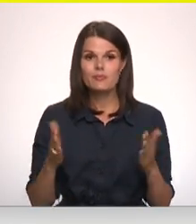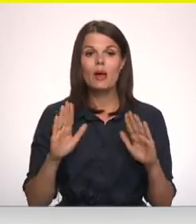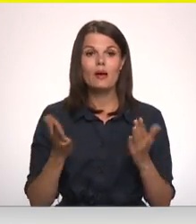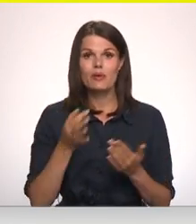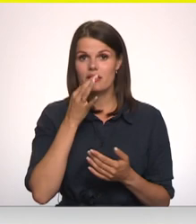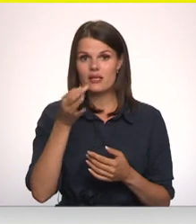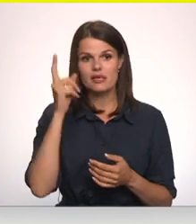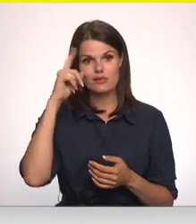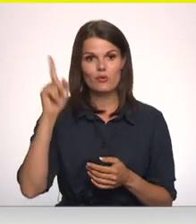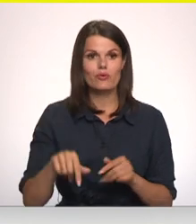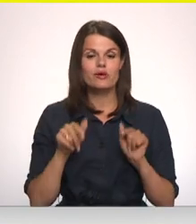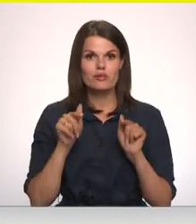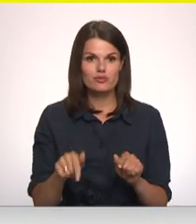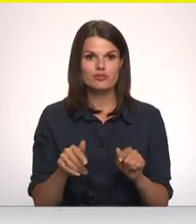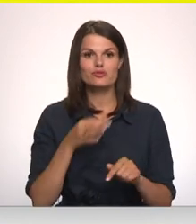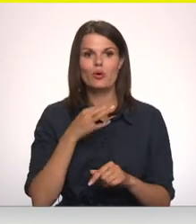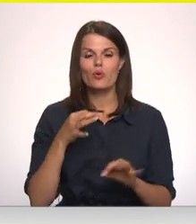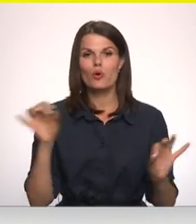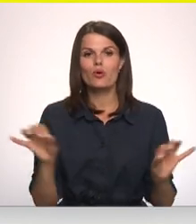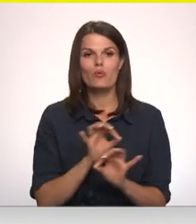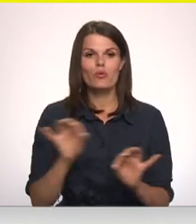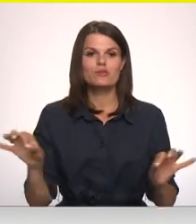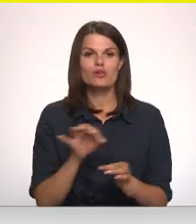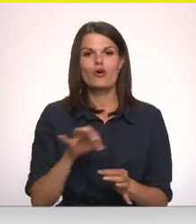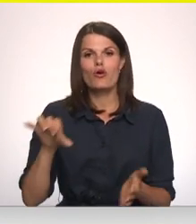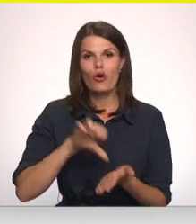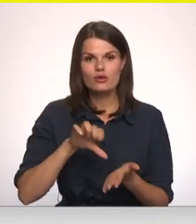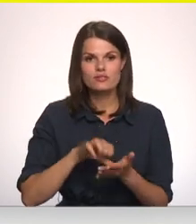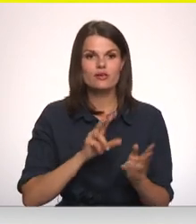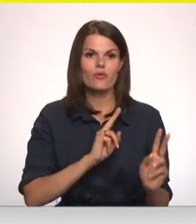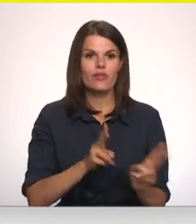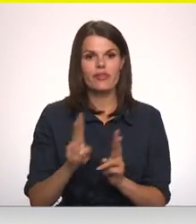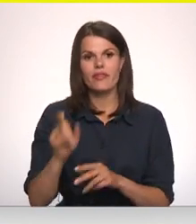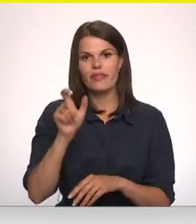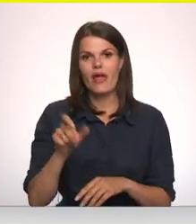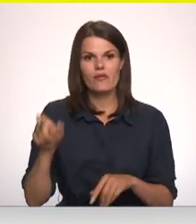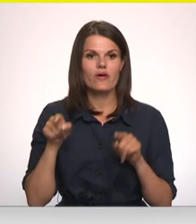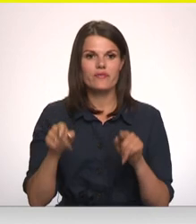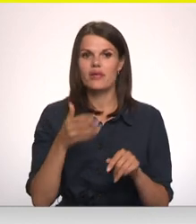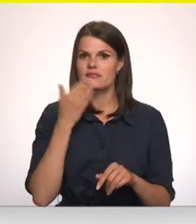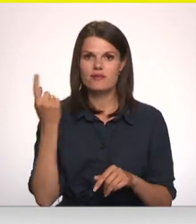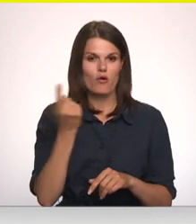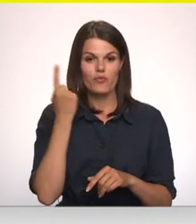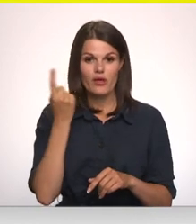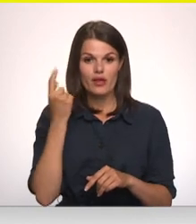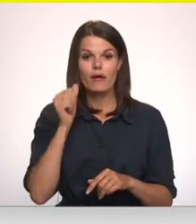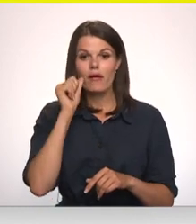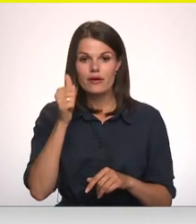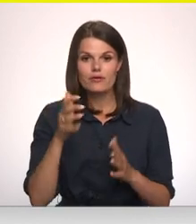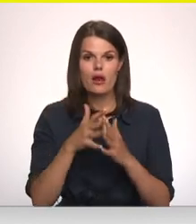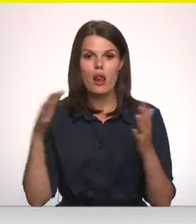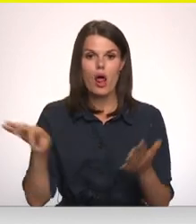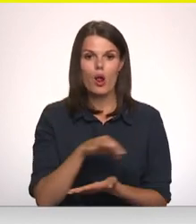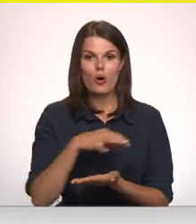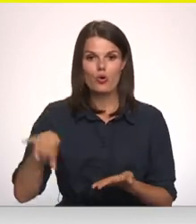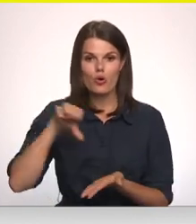jāteic, ka, protams, šīs te kuru mūzikas koncerts un dejotāji, tas nav vienīgais. Rītdienas lielkoncertu